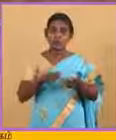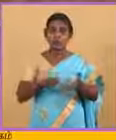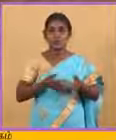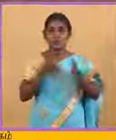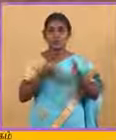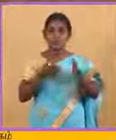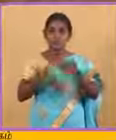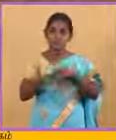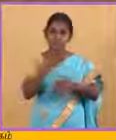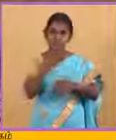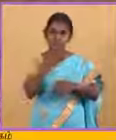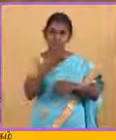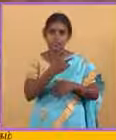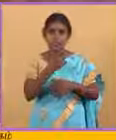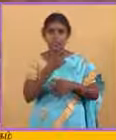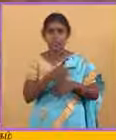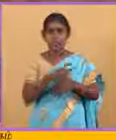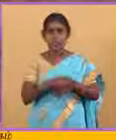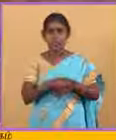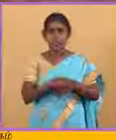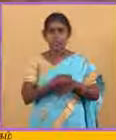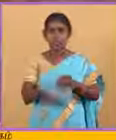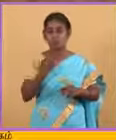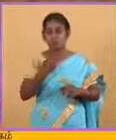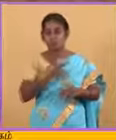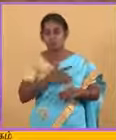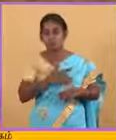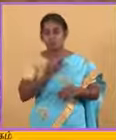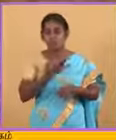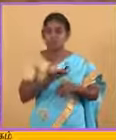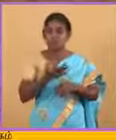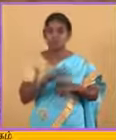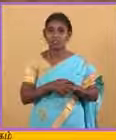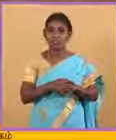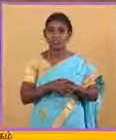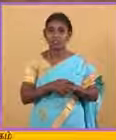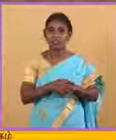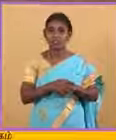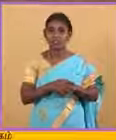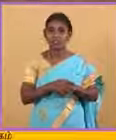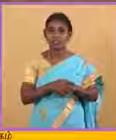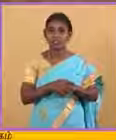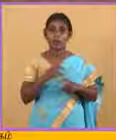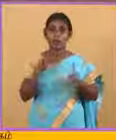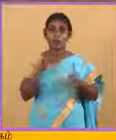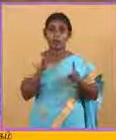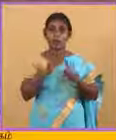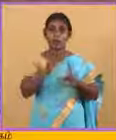அந்த கபிலர் மீளா துயரத்தில் ஆழ்ந்தார். ஆகா, மாளிகையில் நின்று கொண்டு கடலில்